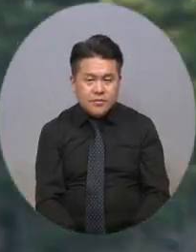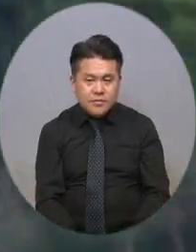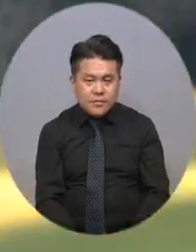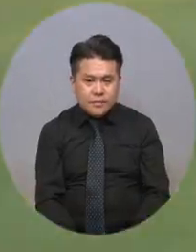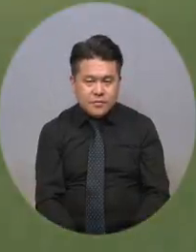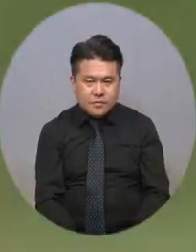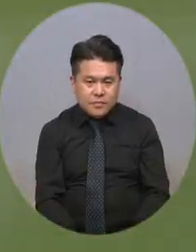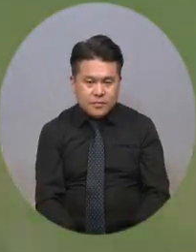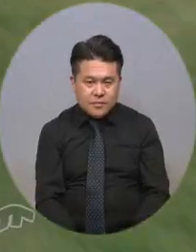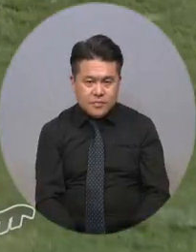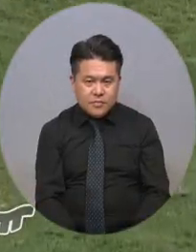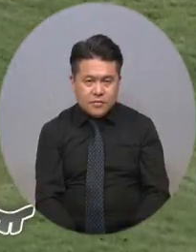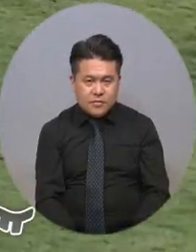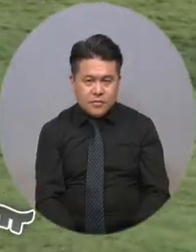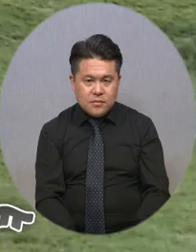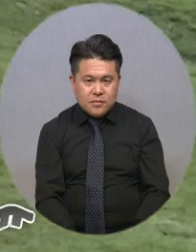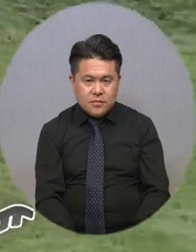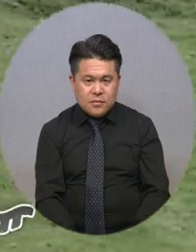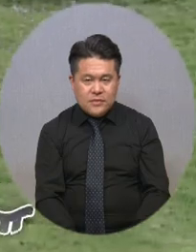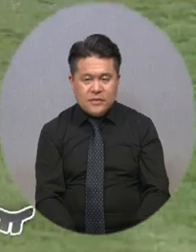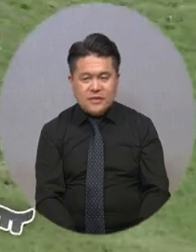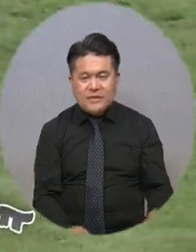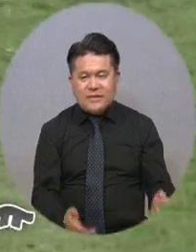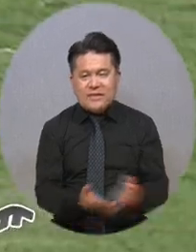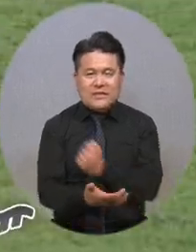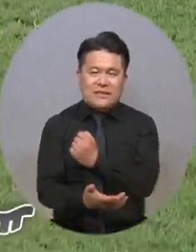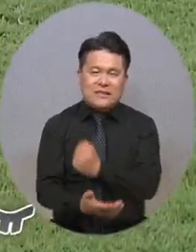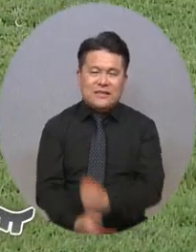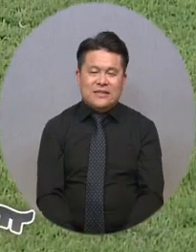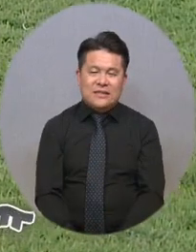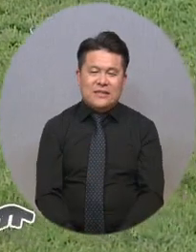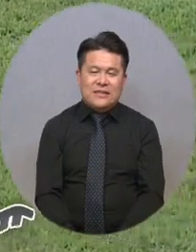잘 쳤다. 나이스! 아우!